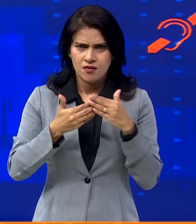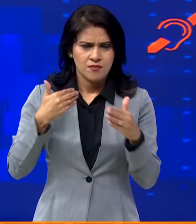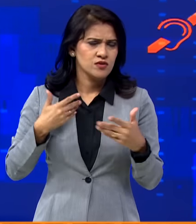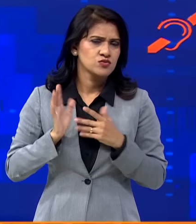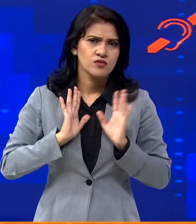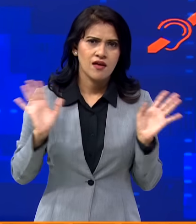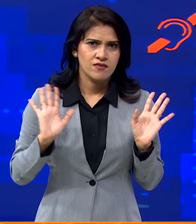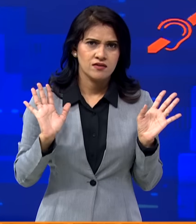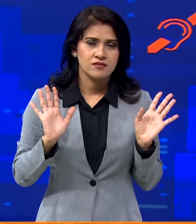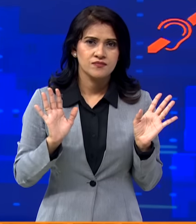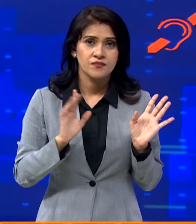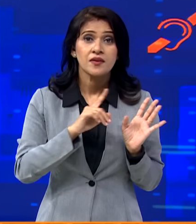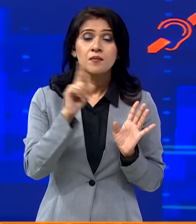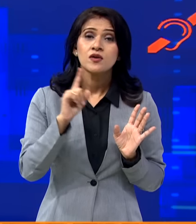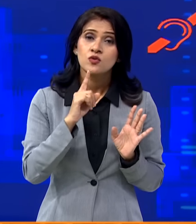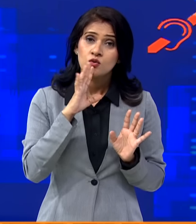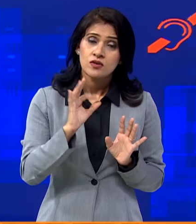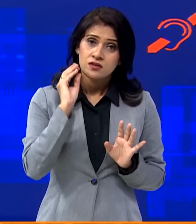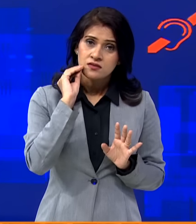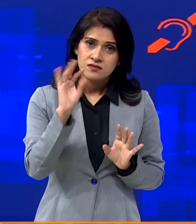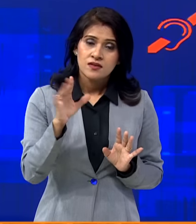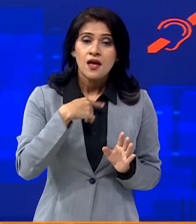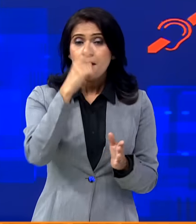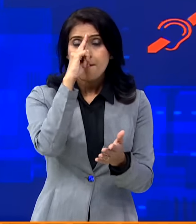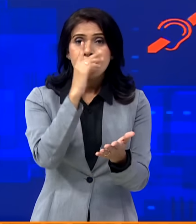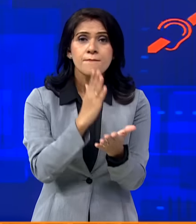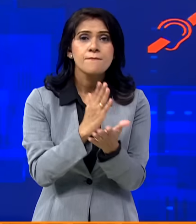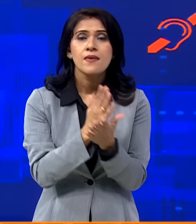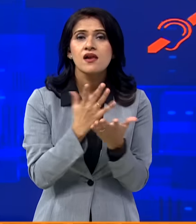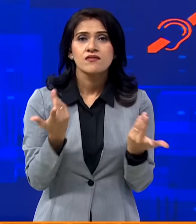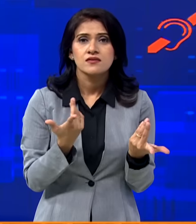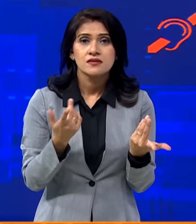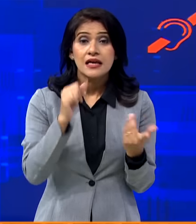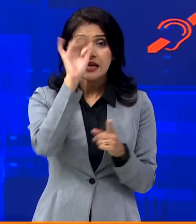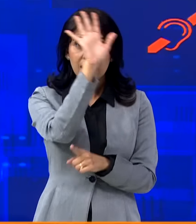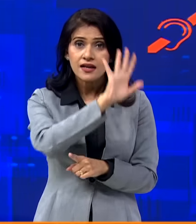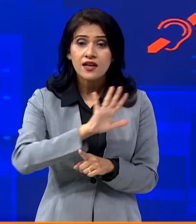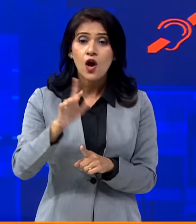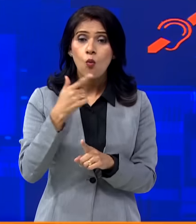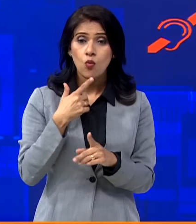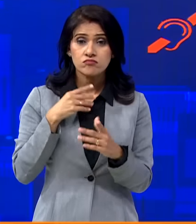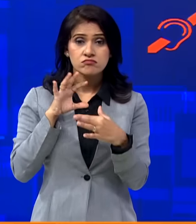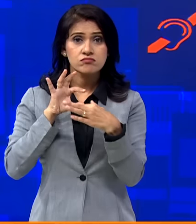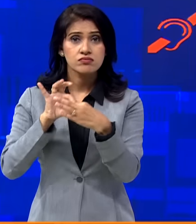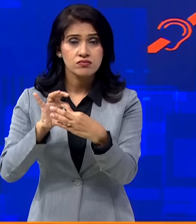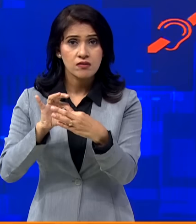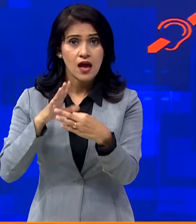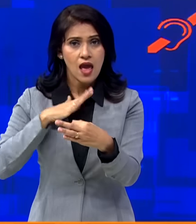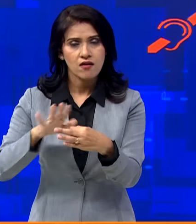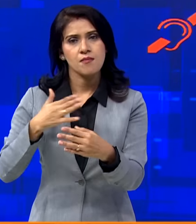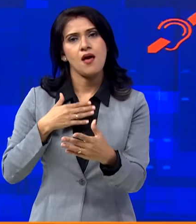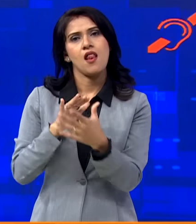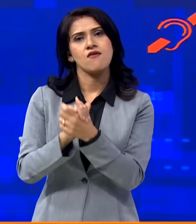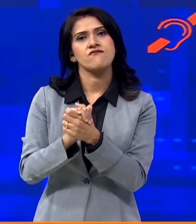लेकिन मैं यह मानता हूं कि जो इस भारत के साथ है वह मेरा मित्र